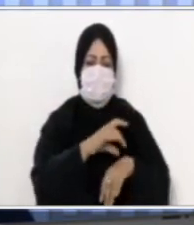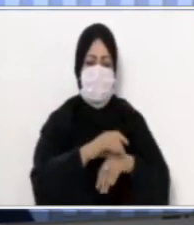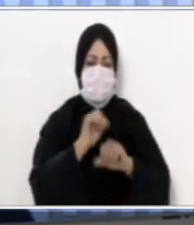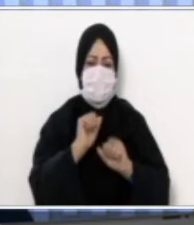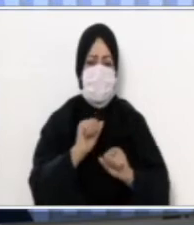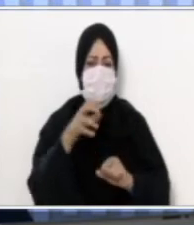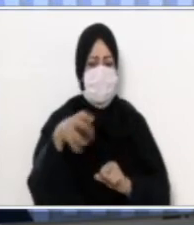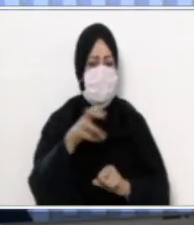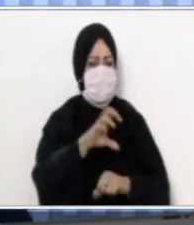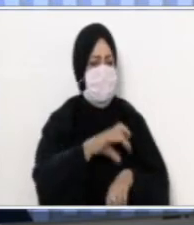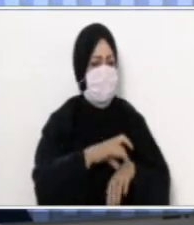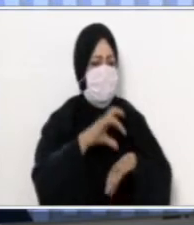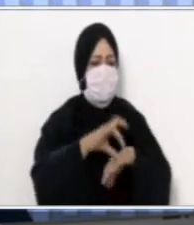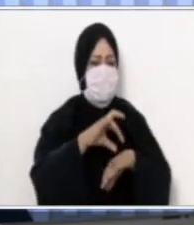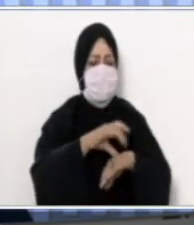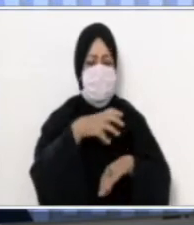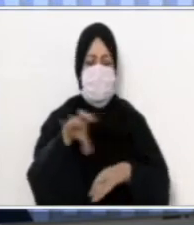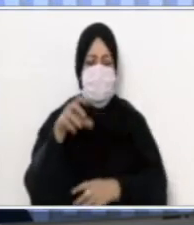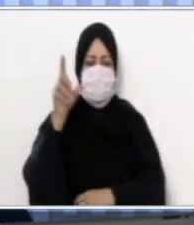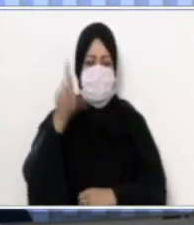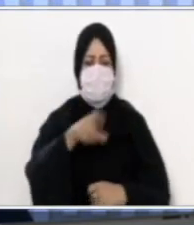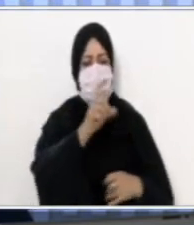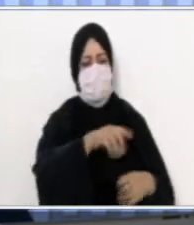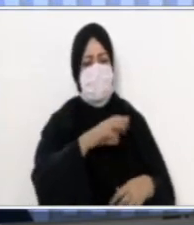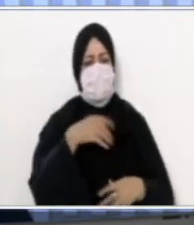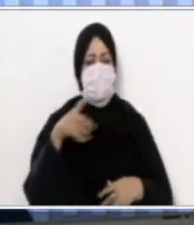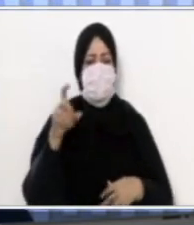شخص إلى آخر، فلا يطلق الحكم هكذا